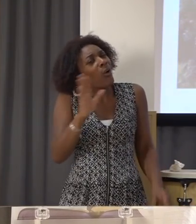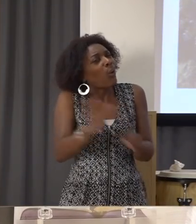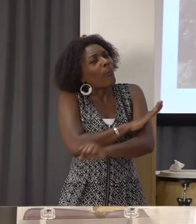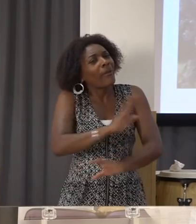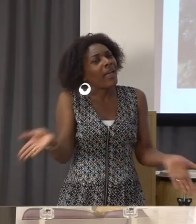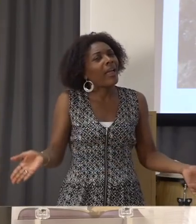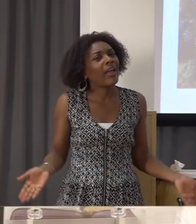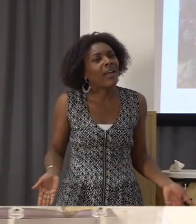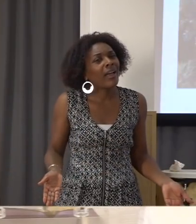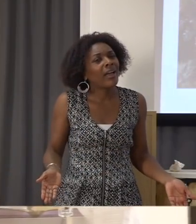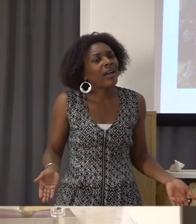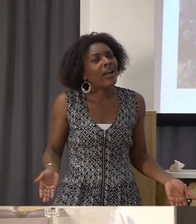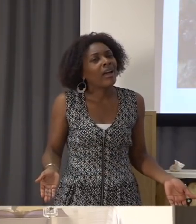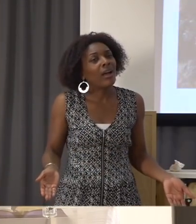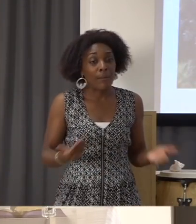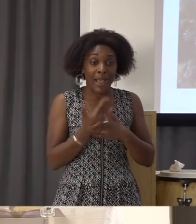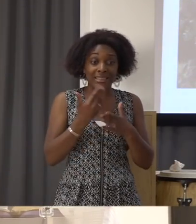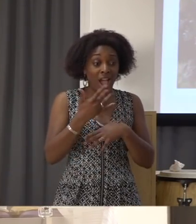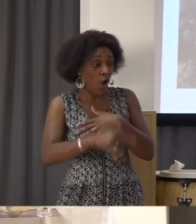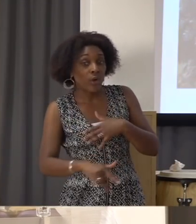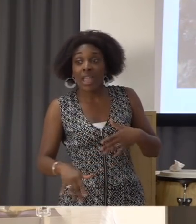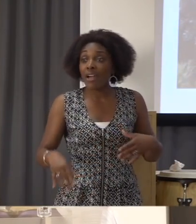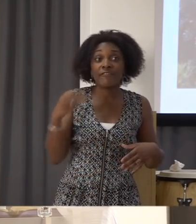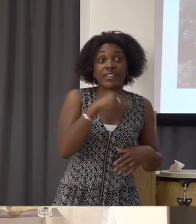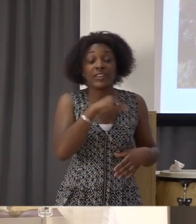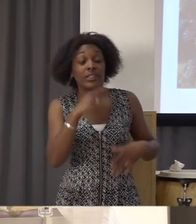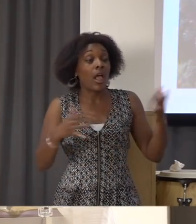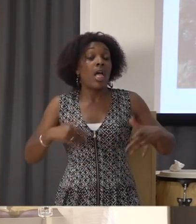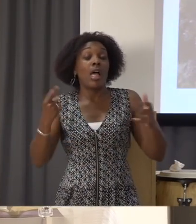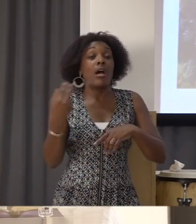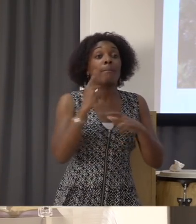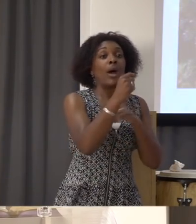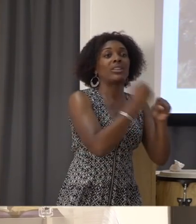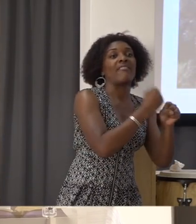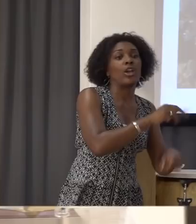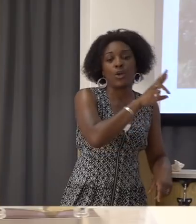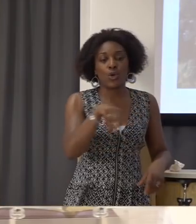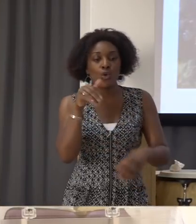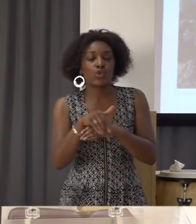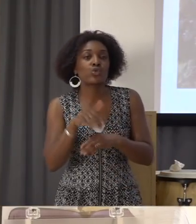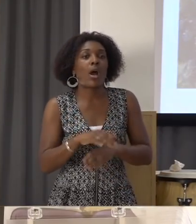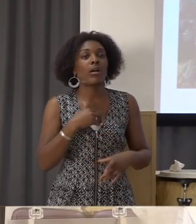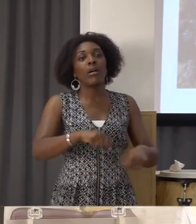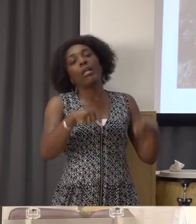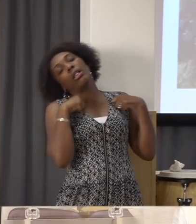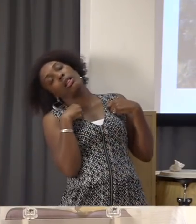Le matin, ils sont déjà trop en retard, ils se lèvent, ils vont au boulot. Le soir, ils sont déjà trop fatigués, ils se